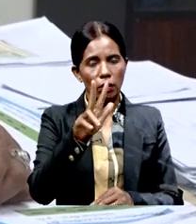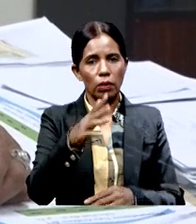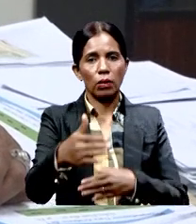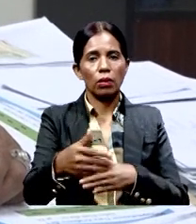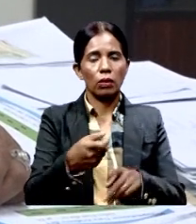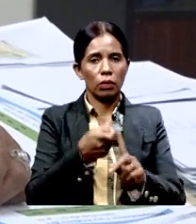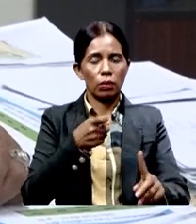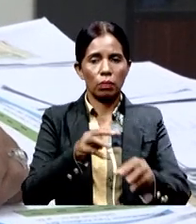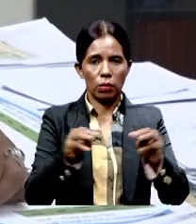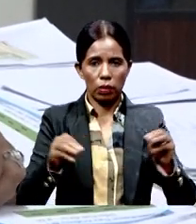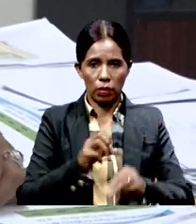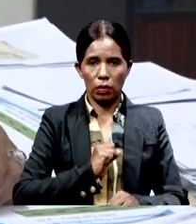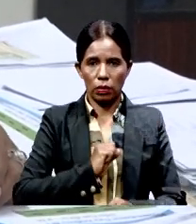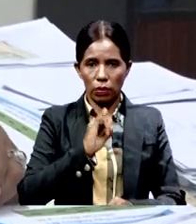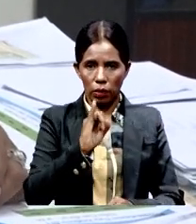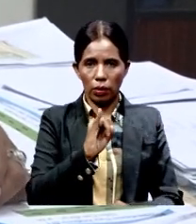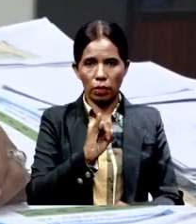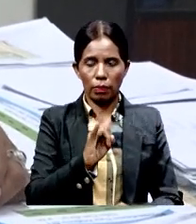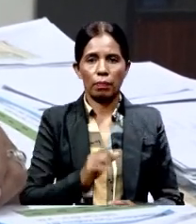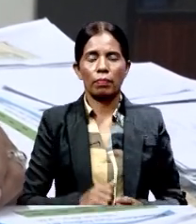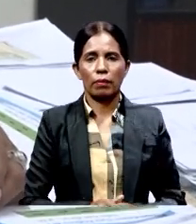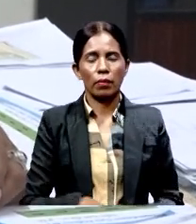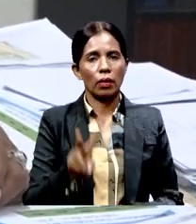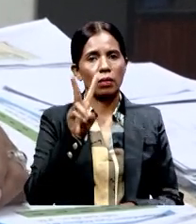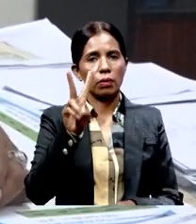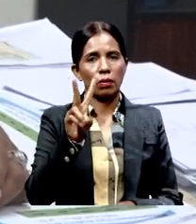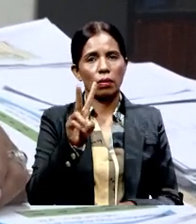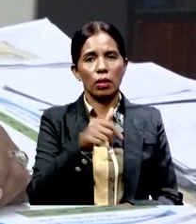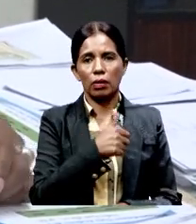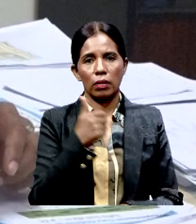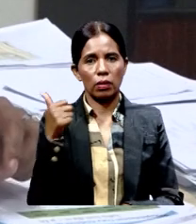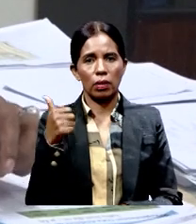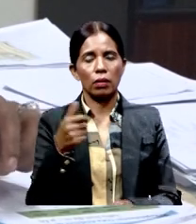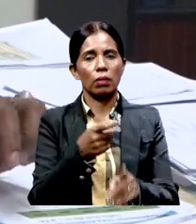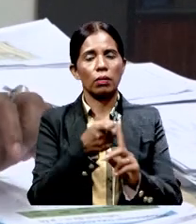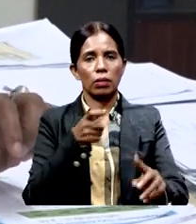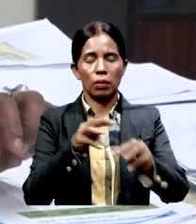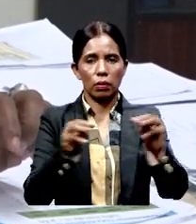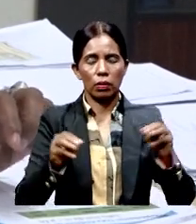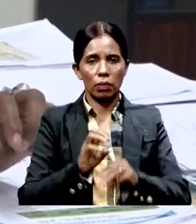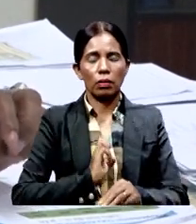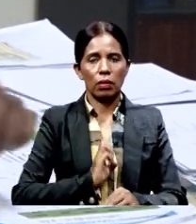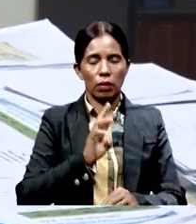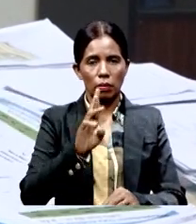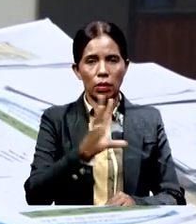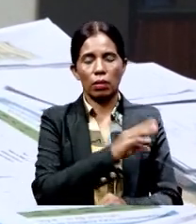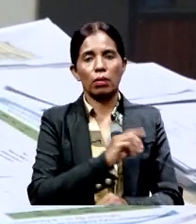munisipu Kovalima i rua seluk husi munisipu Ermera no